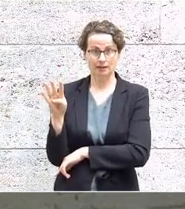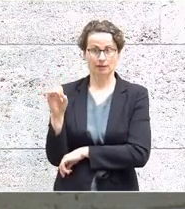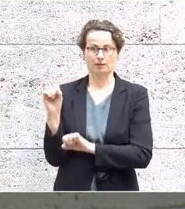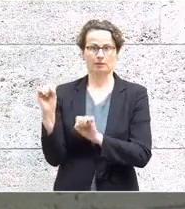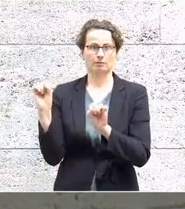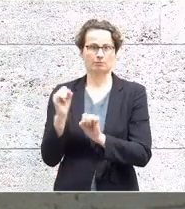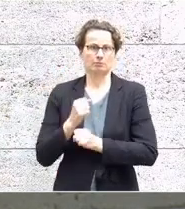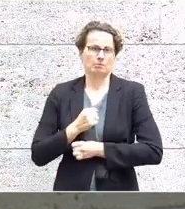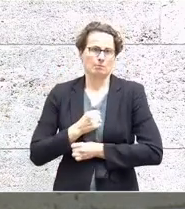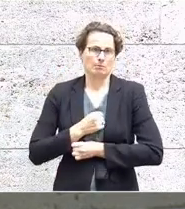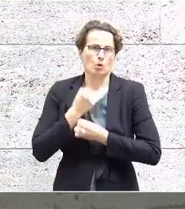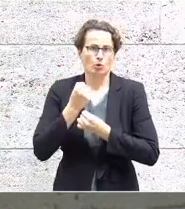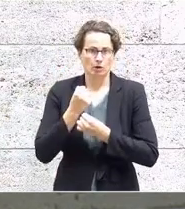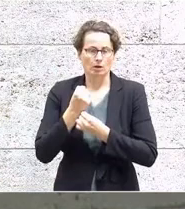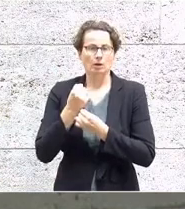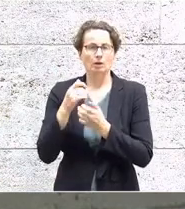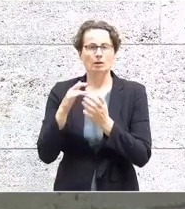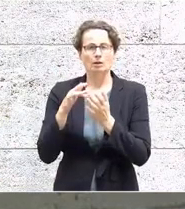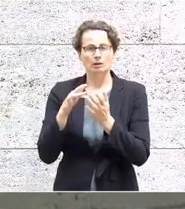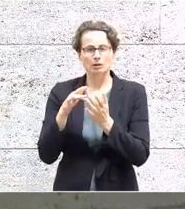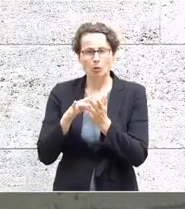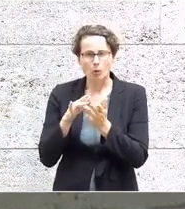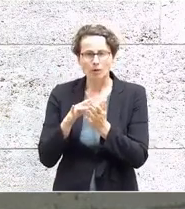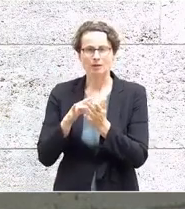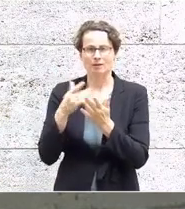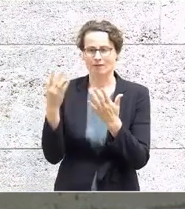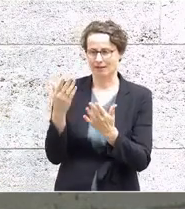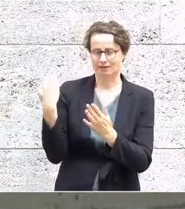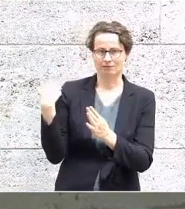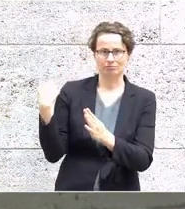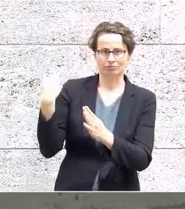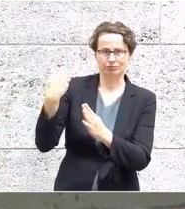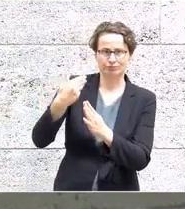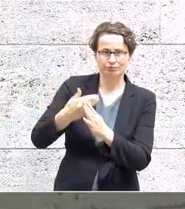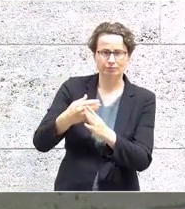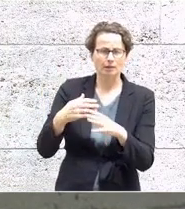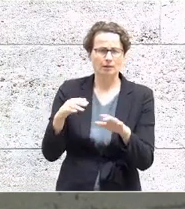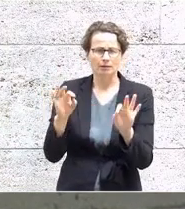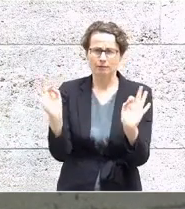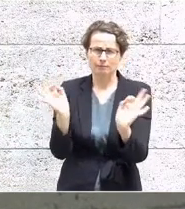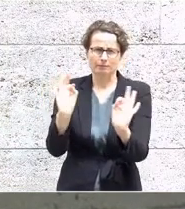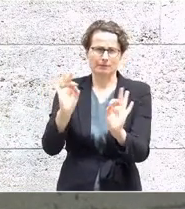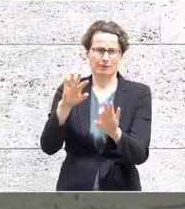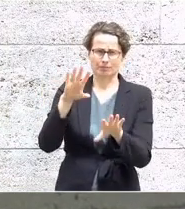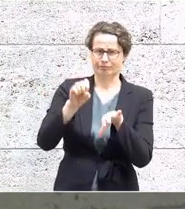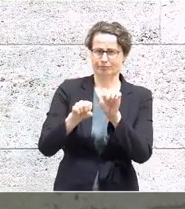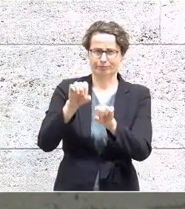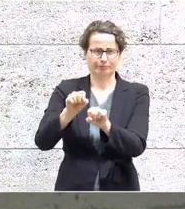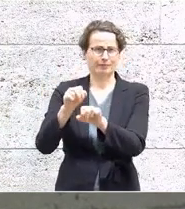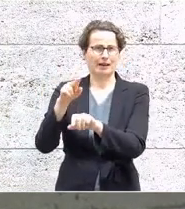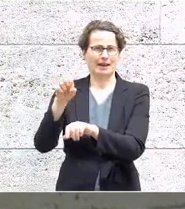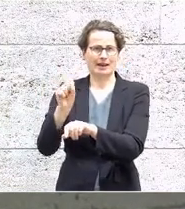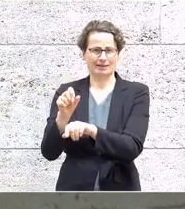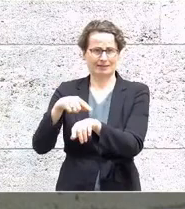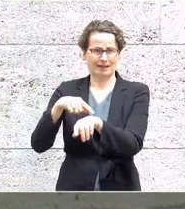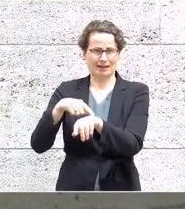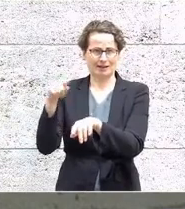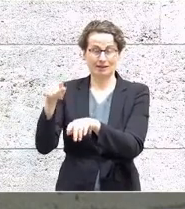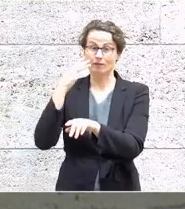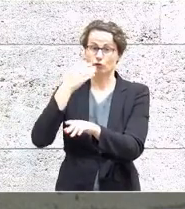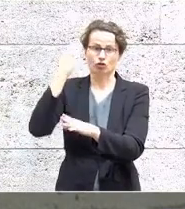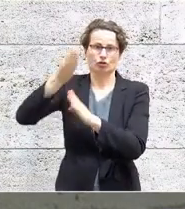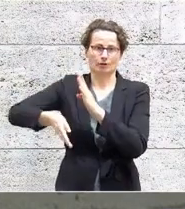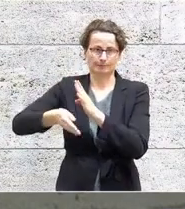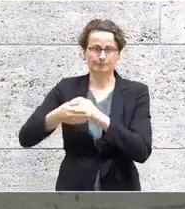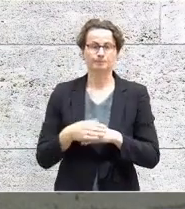Äußerste wagten, um die Schreckensherrschaft der Nationalsozialisten zu beenden. Wir sind heute